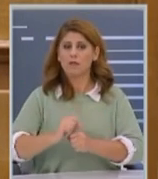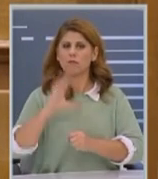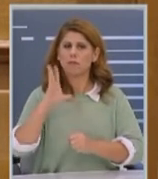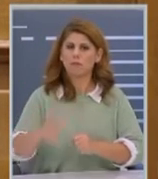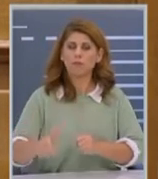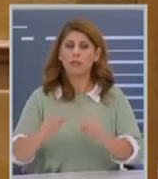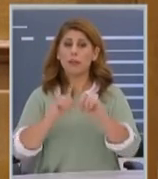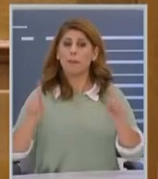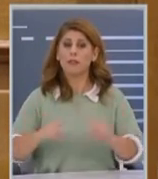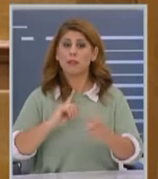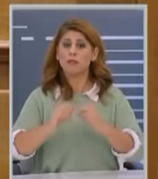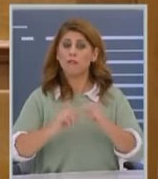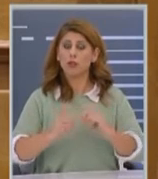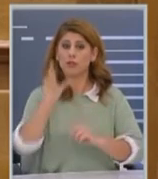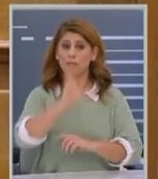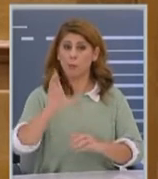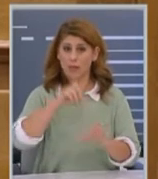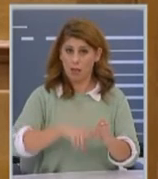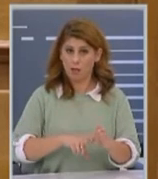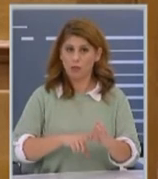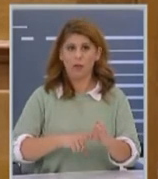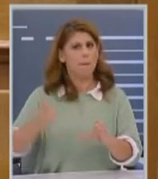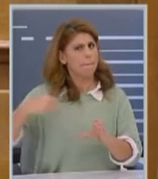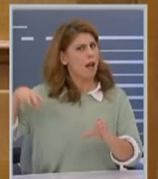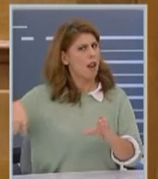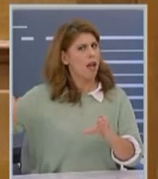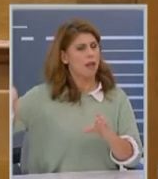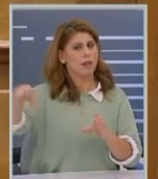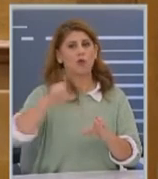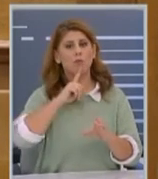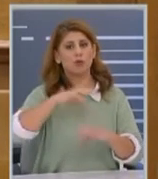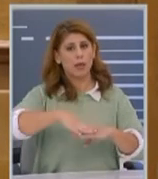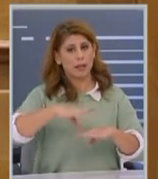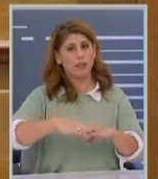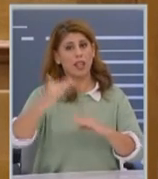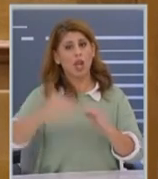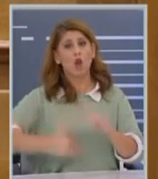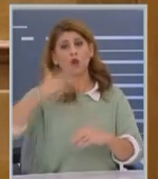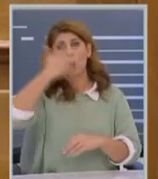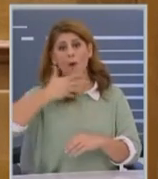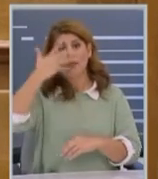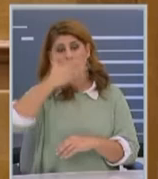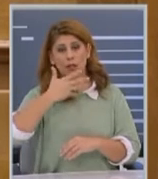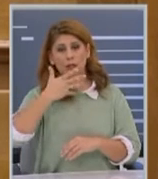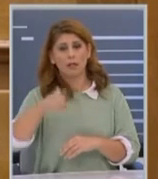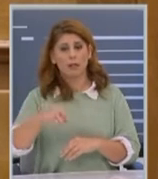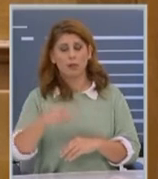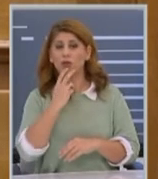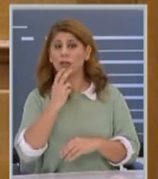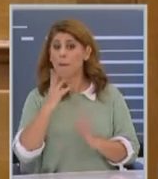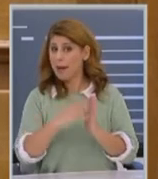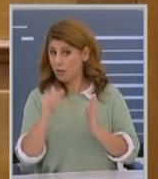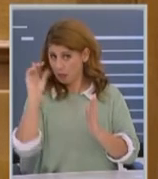πλαίσια των συμφωνιών της Ευρωπαϊκής Ένωσης με τρίτες χώρες όπως Καναδάς και Νότια Αφρική, όπου για τη φέτα, για